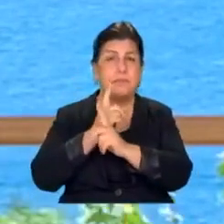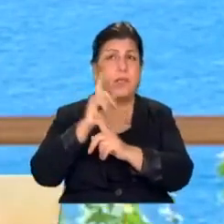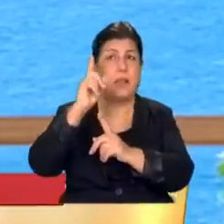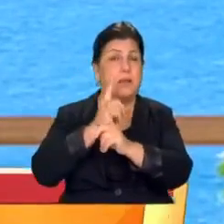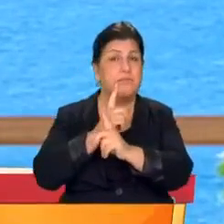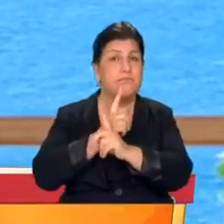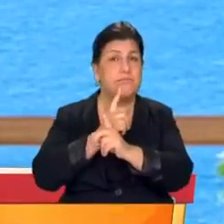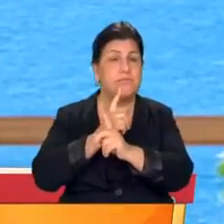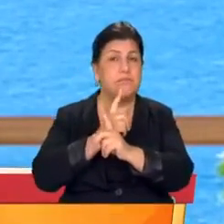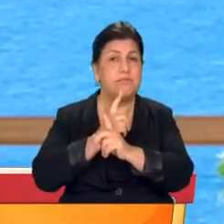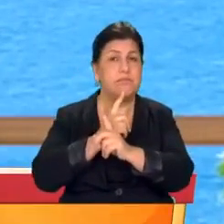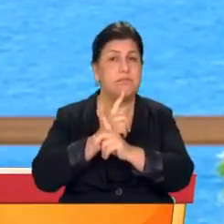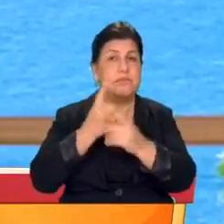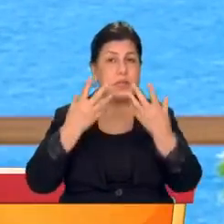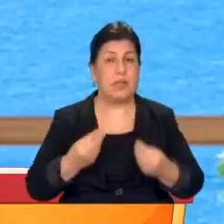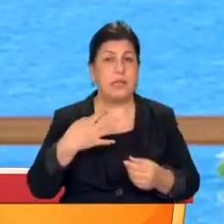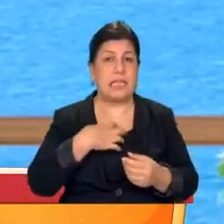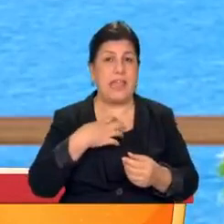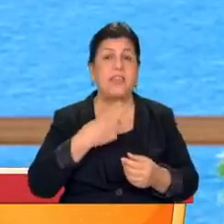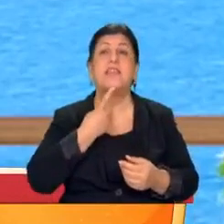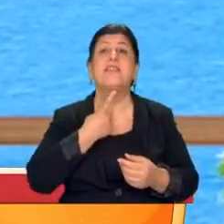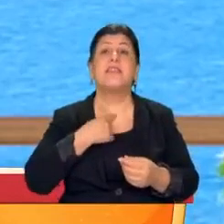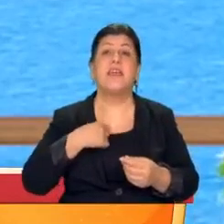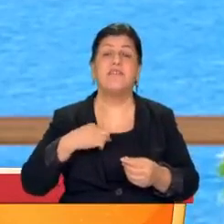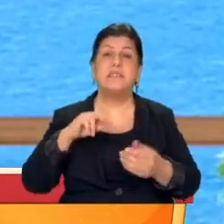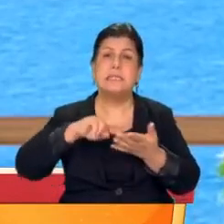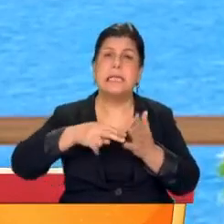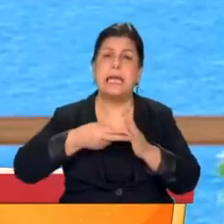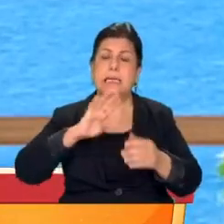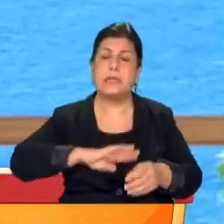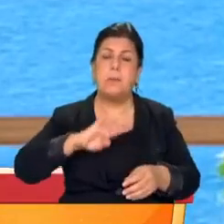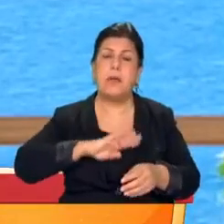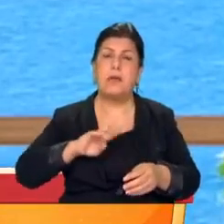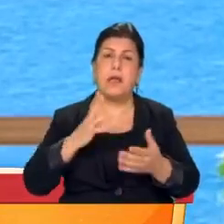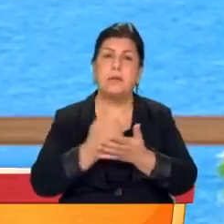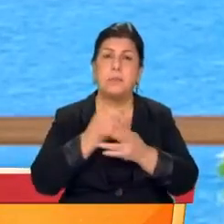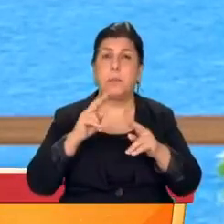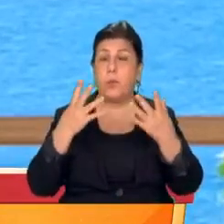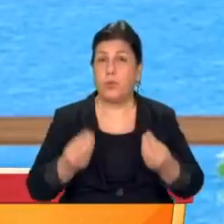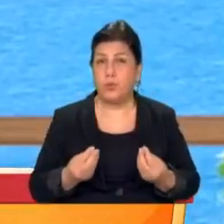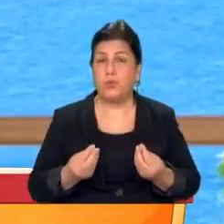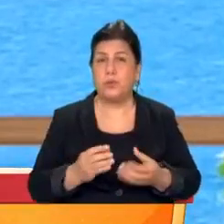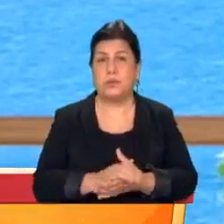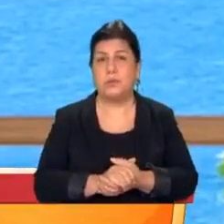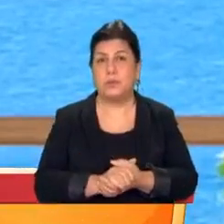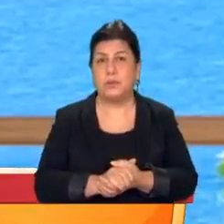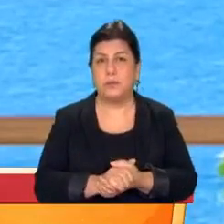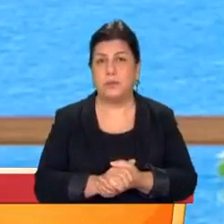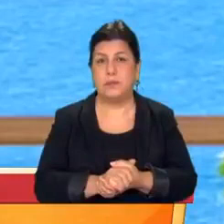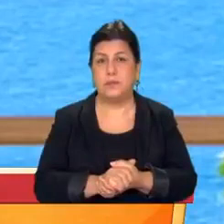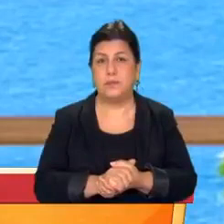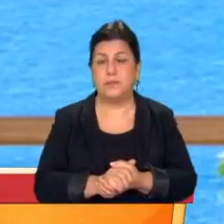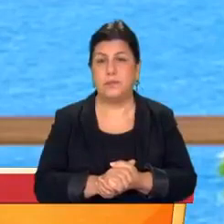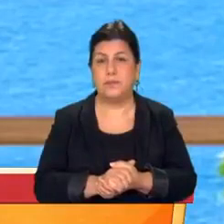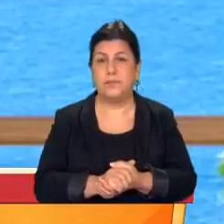dalâlete düşer sebze o da kendi nefsi için dalâlete sapıklığa düşmüş olur Welat ezu vâziratün